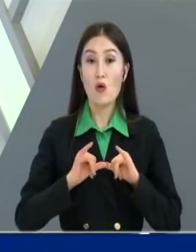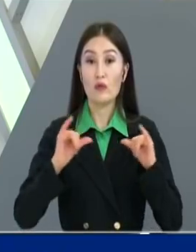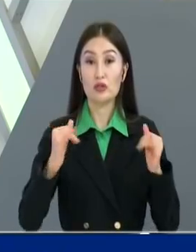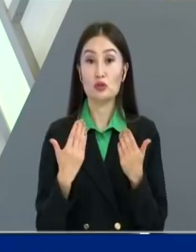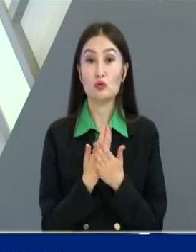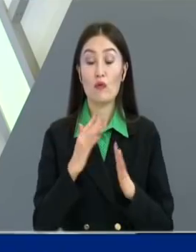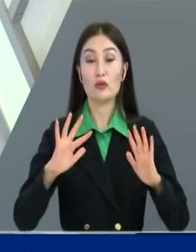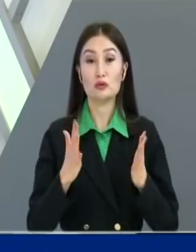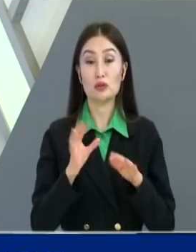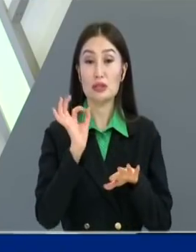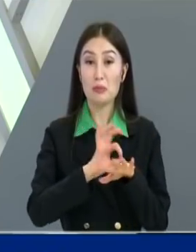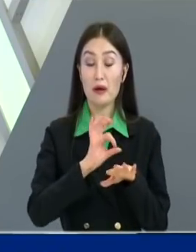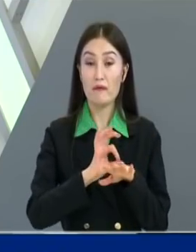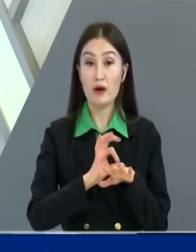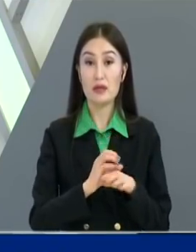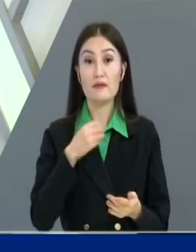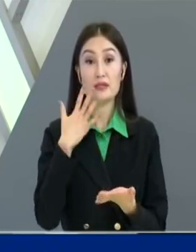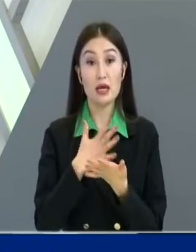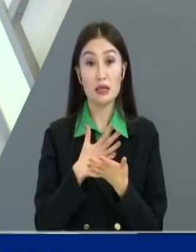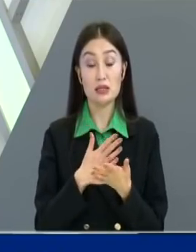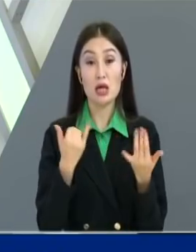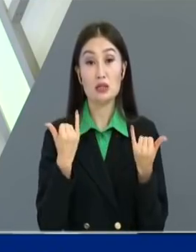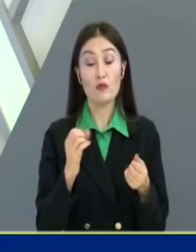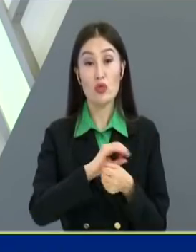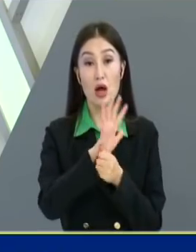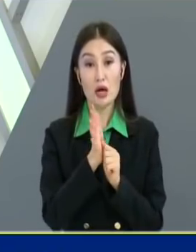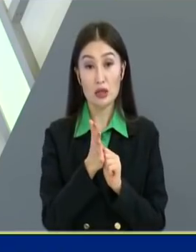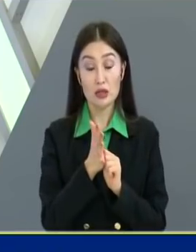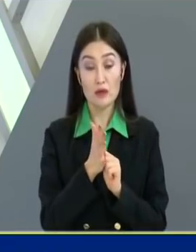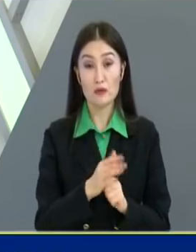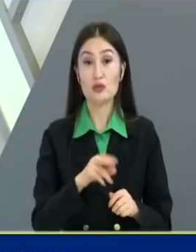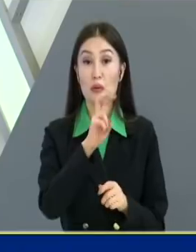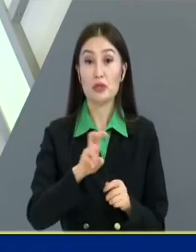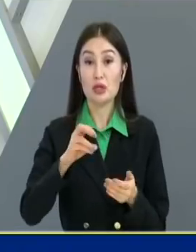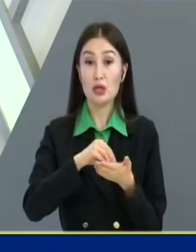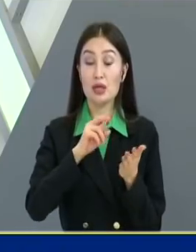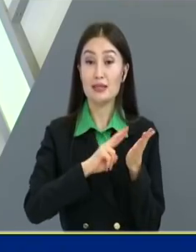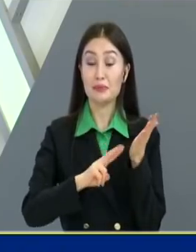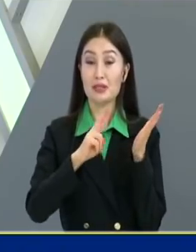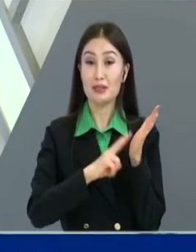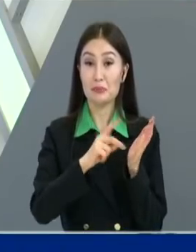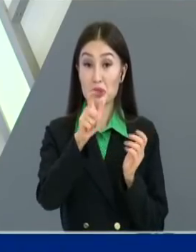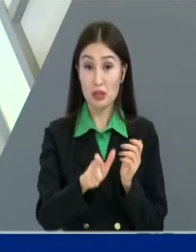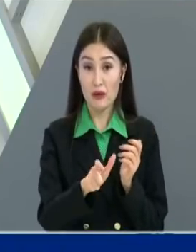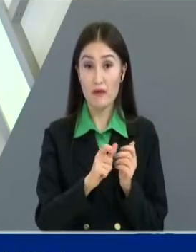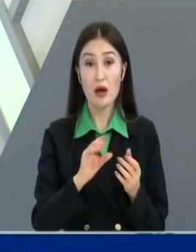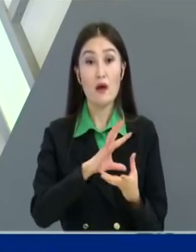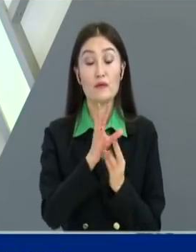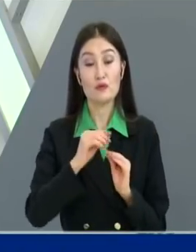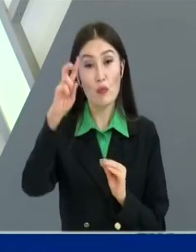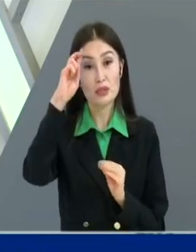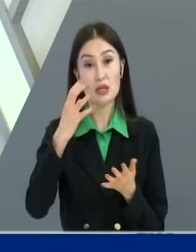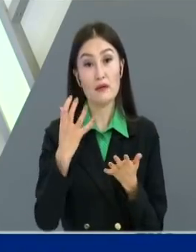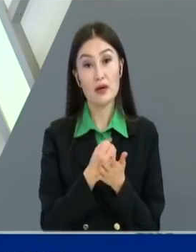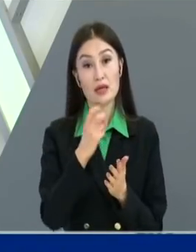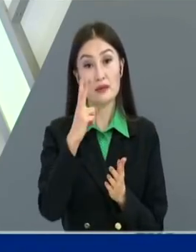Увеличились новые случаи заболевания, особенно в столице. Сегодня коронавирус в Бишкеке подтвержден у 77 горожан. Всего по стране